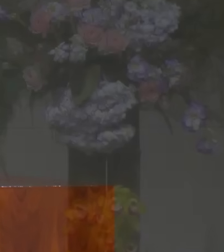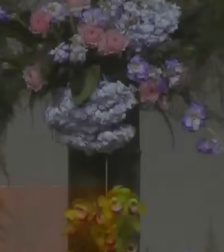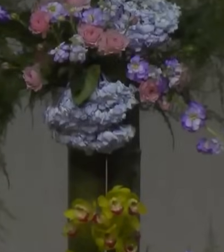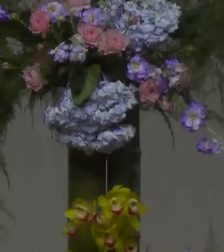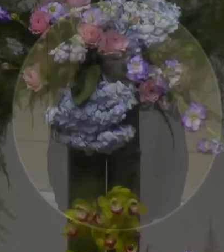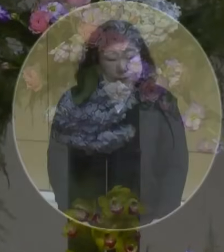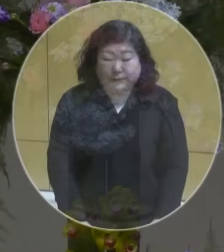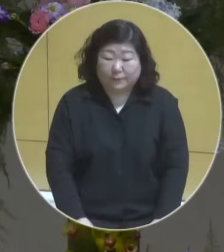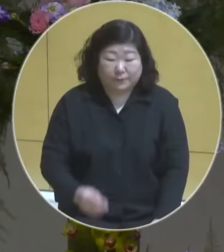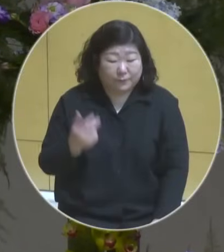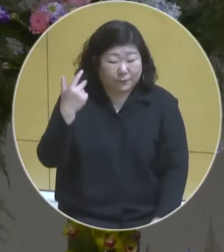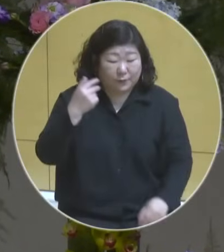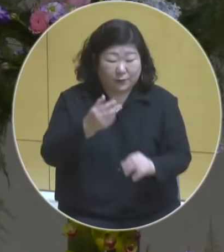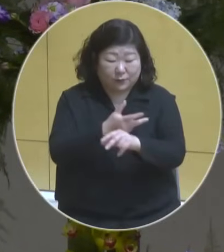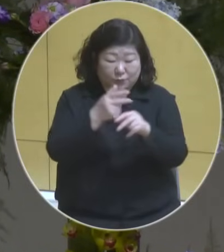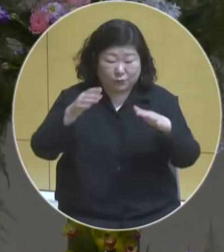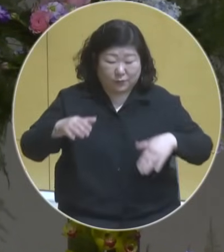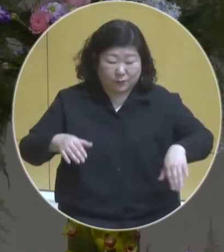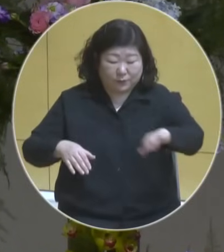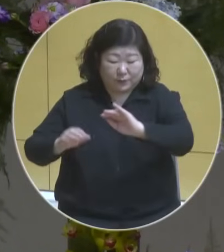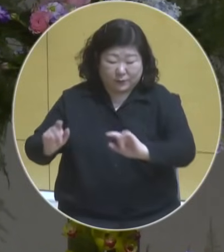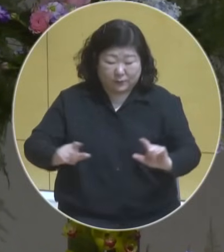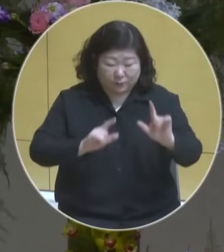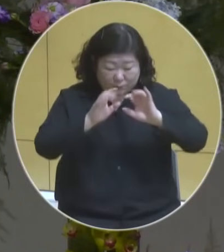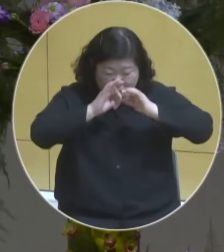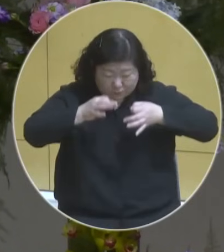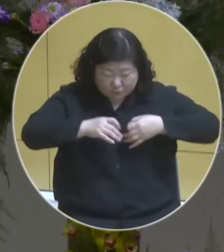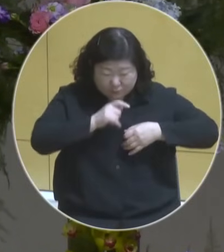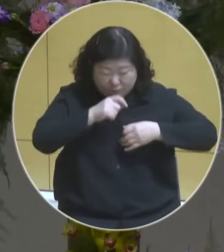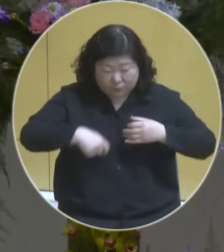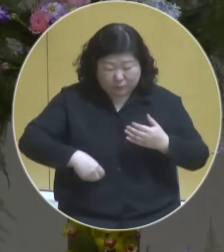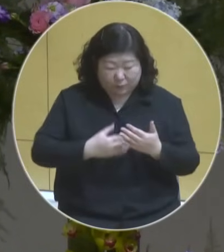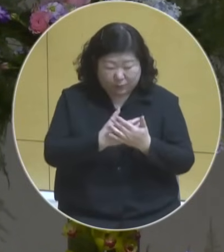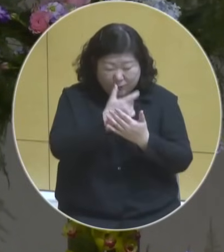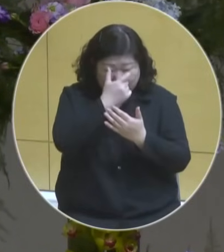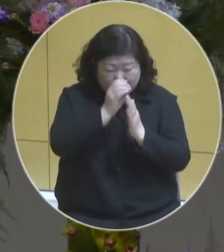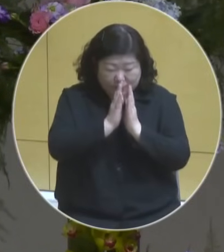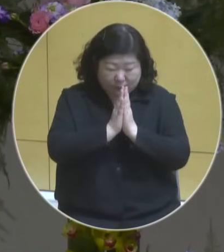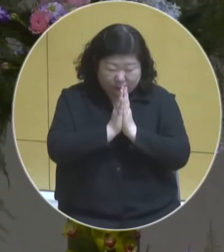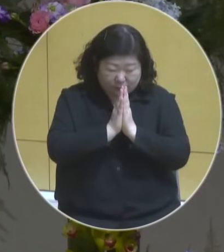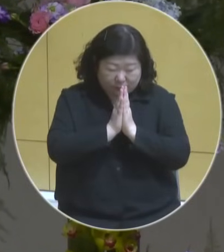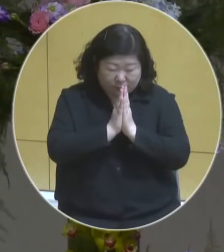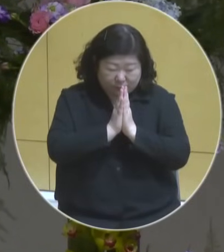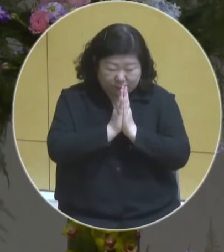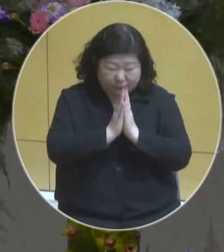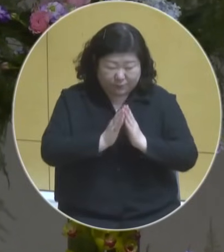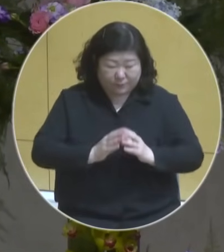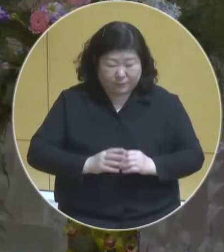아멘 지난 한 주간 우리의 삶을 돌아보며 침묵으로 참매의 기도를